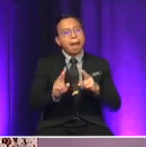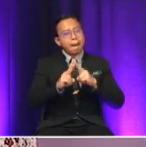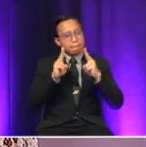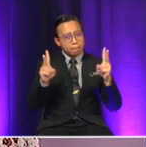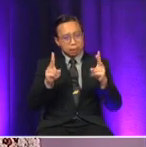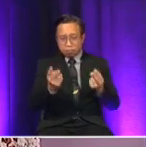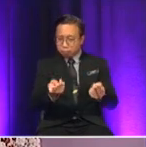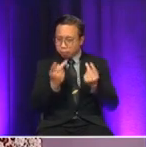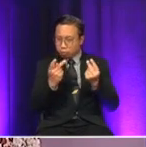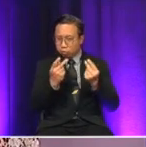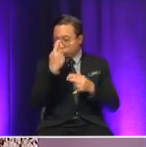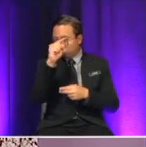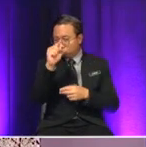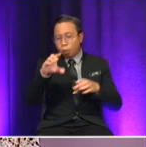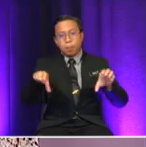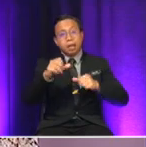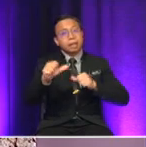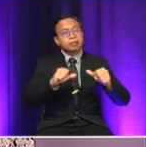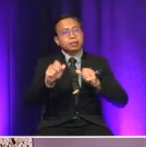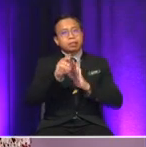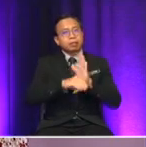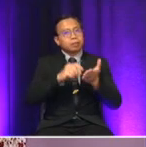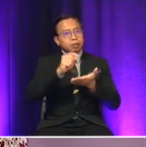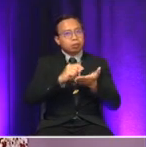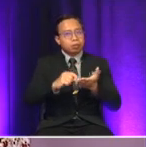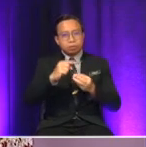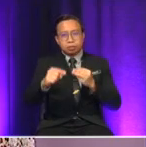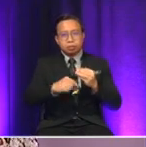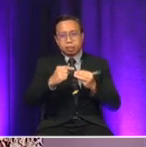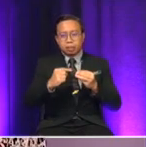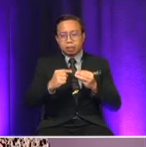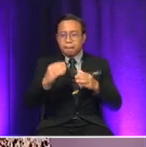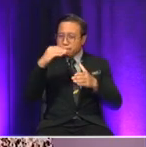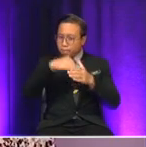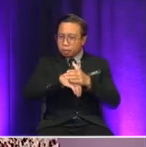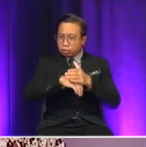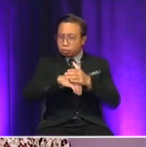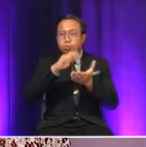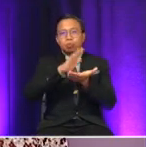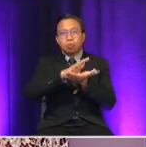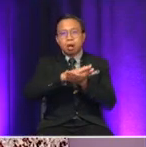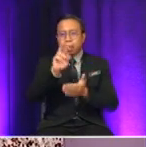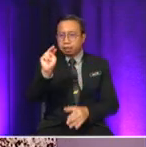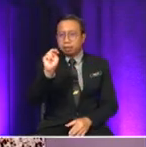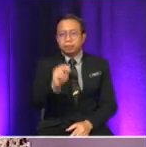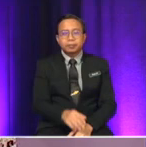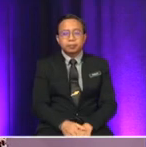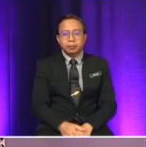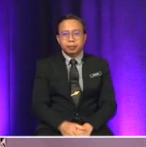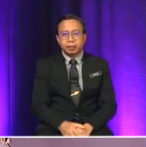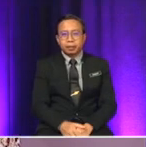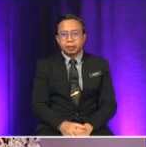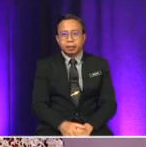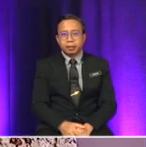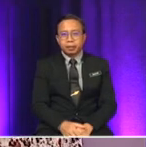amat-amat diperlukan untuk aktiviti menulis apabila mereka melangkah ke alam persekolahan nanti.